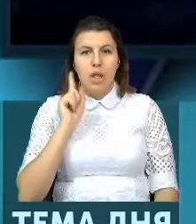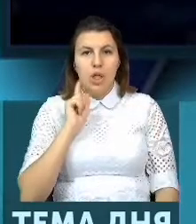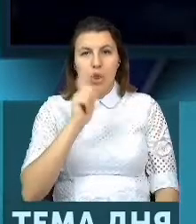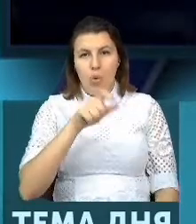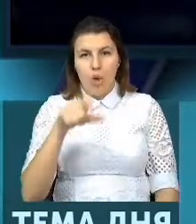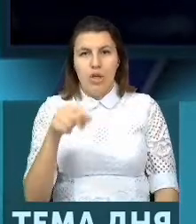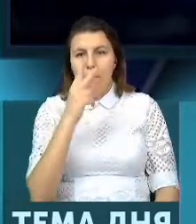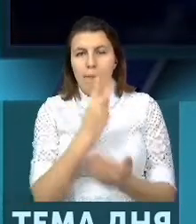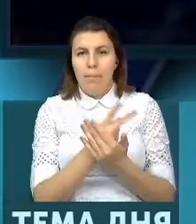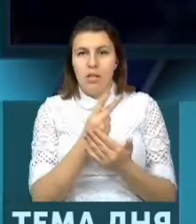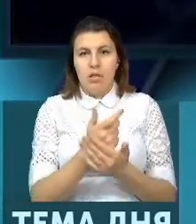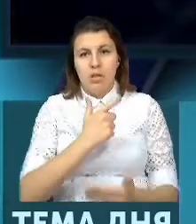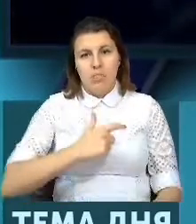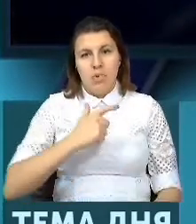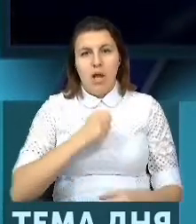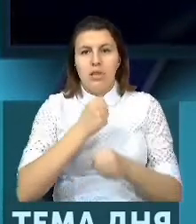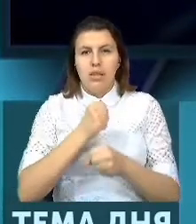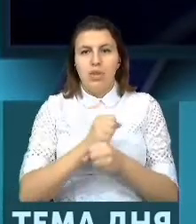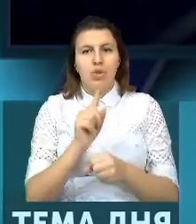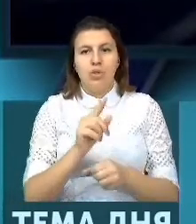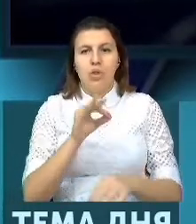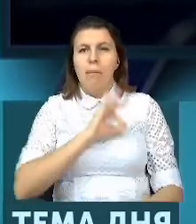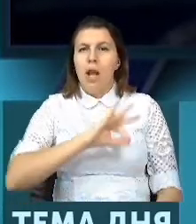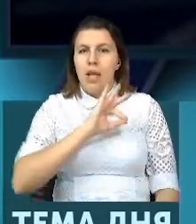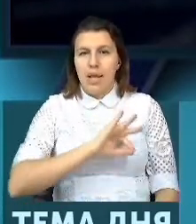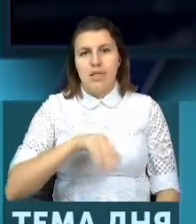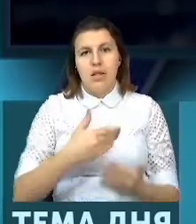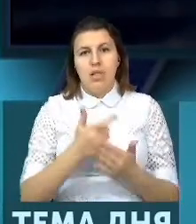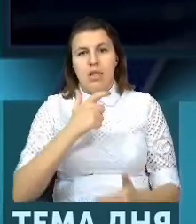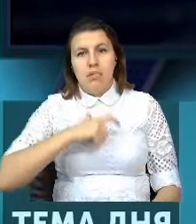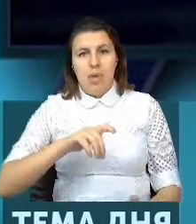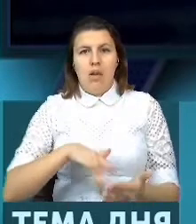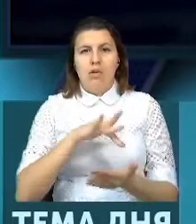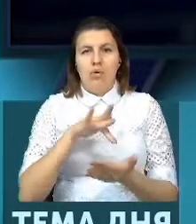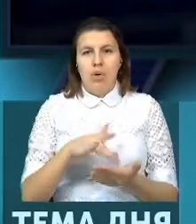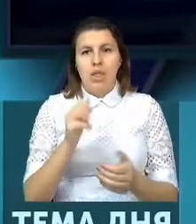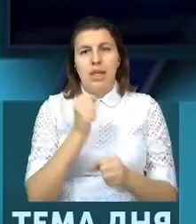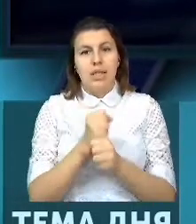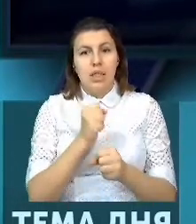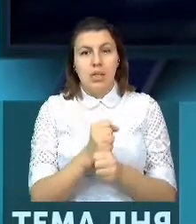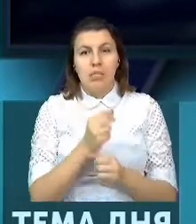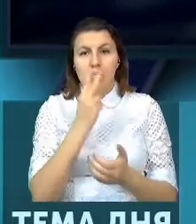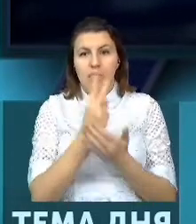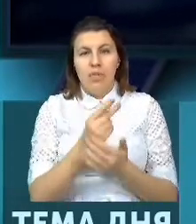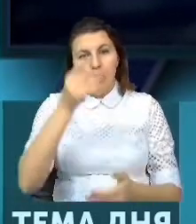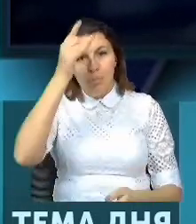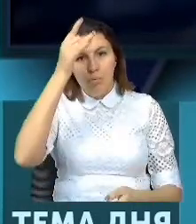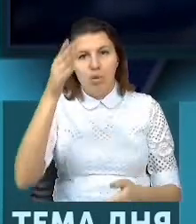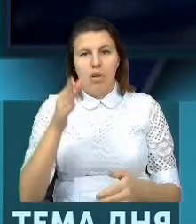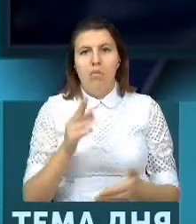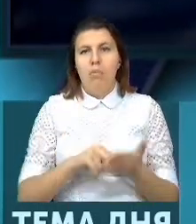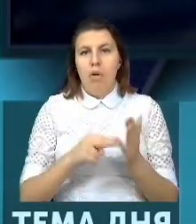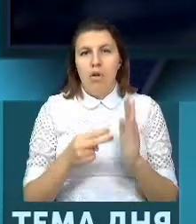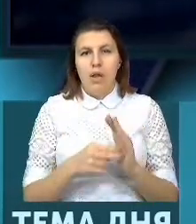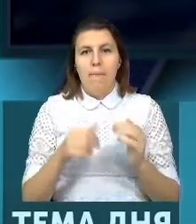себя, показать себя, сделать что-то полезное как и для себя, так и для города, сделать какие-то, проявить себя в культурном плане, пытаться